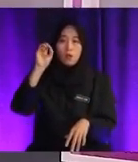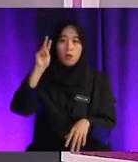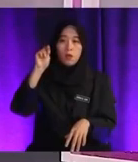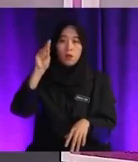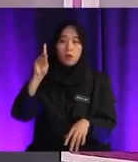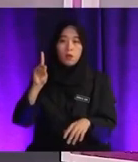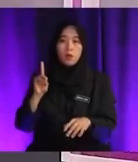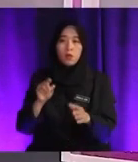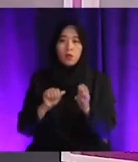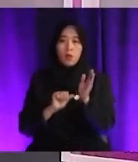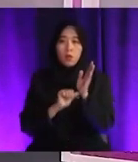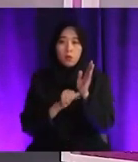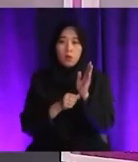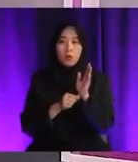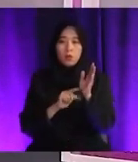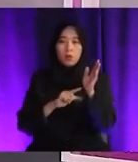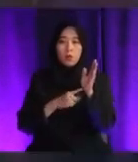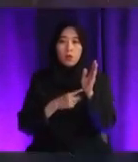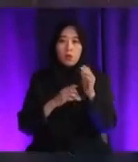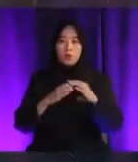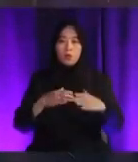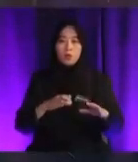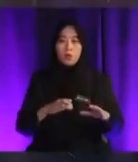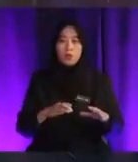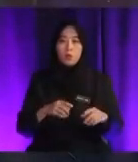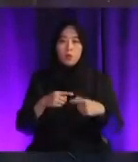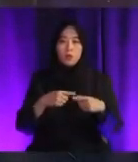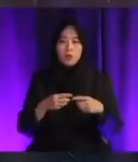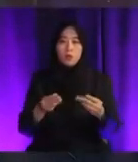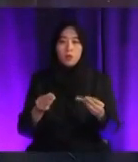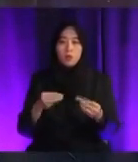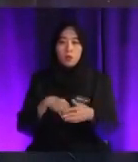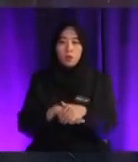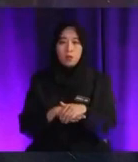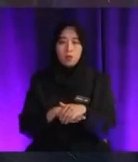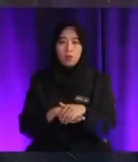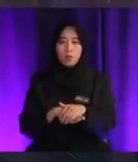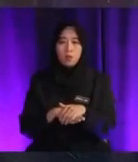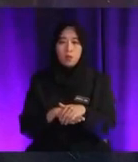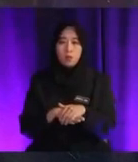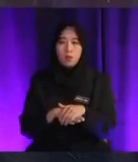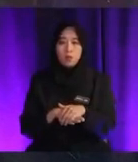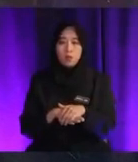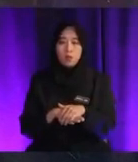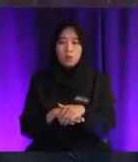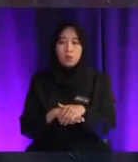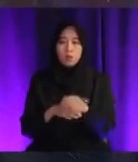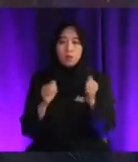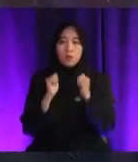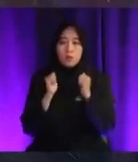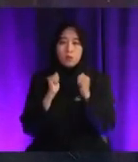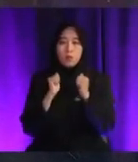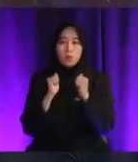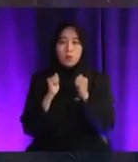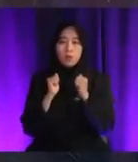kita bila-bila masuk, sejuk, nyaman. Ah. Jadi kita tak adalah terus, panas, teruskan lagi, turunkan lagi suhu. Oh, okay.